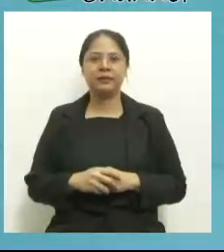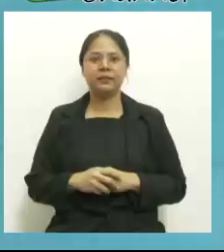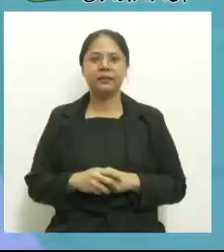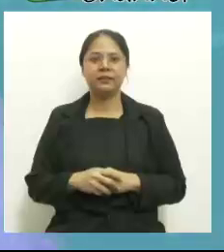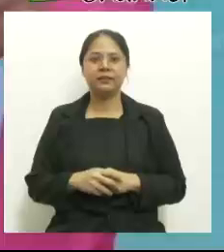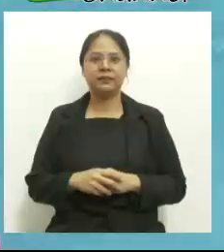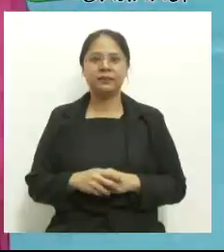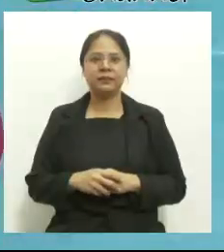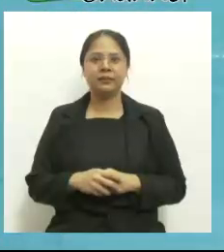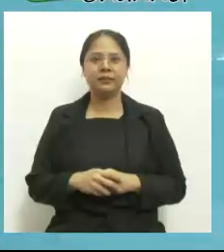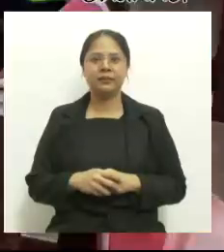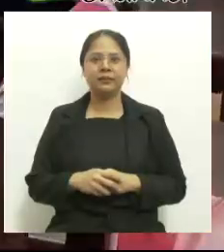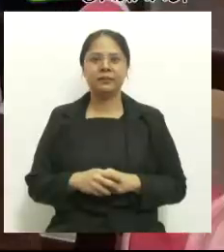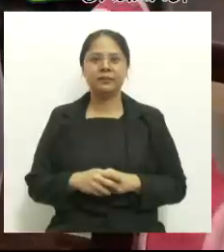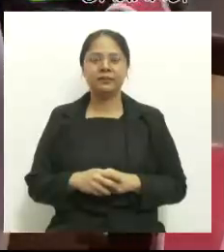day.